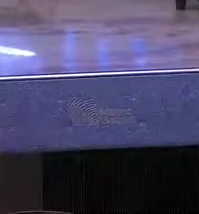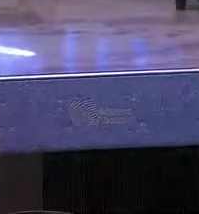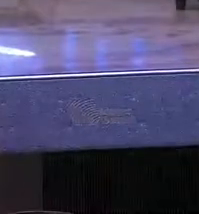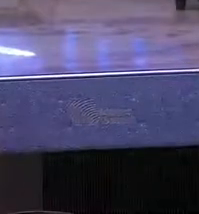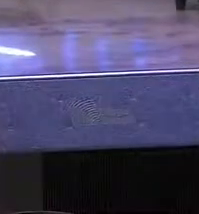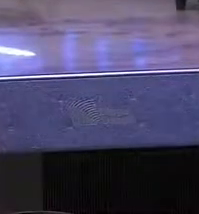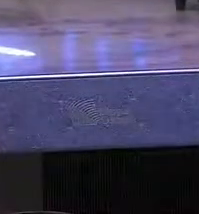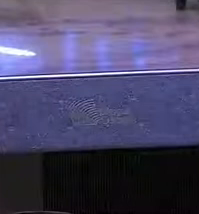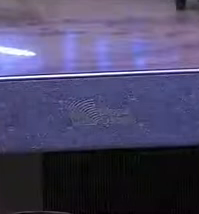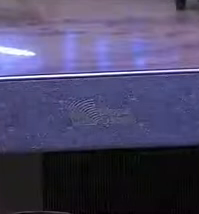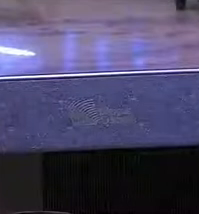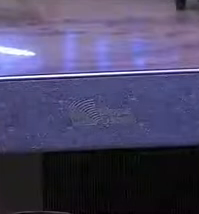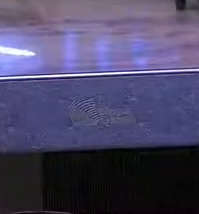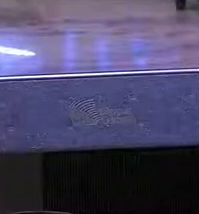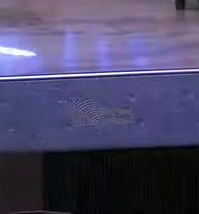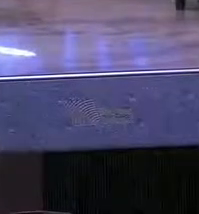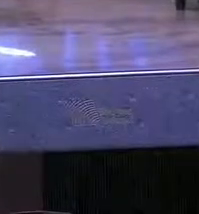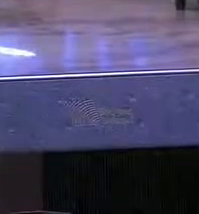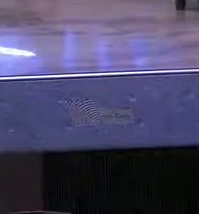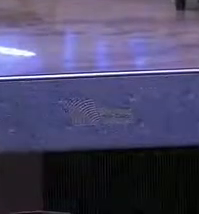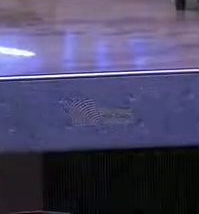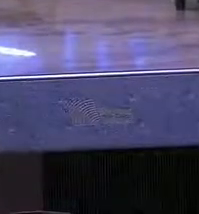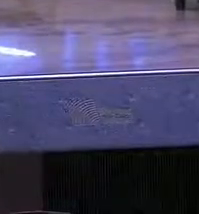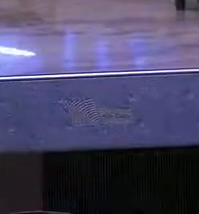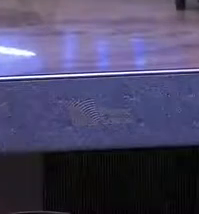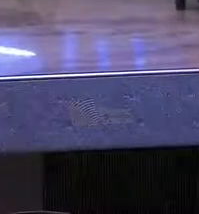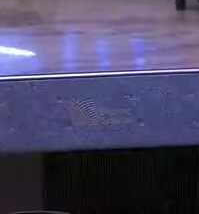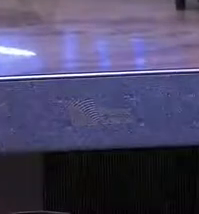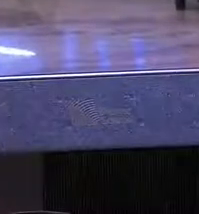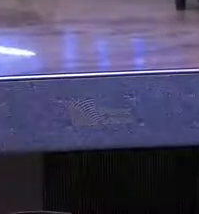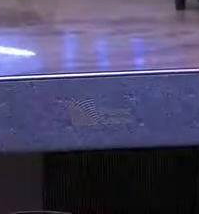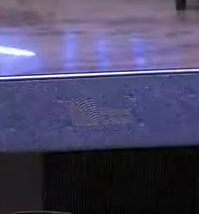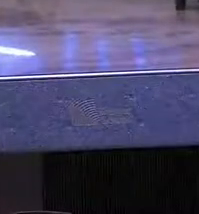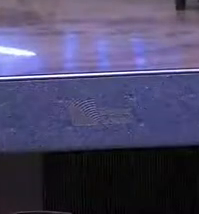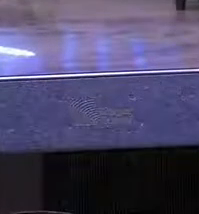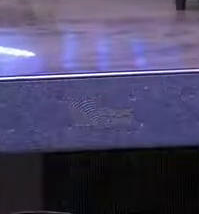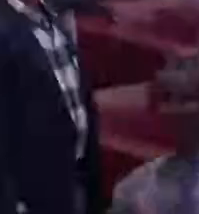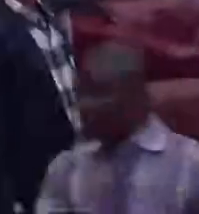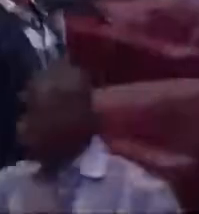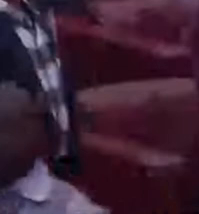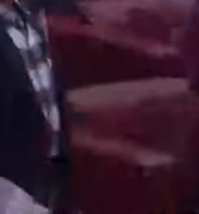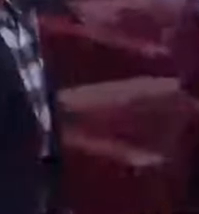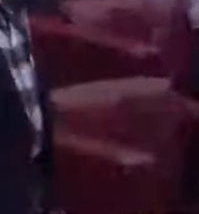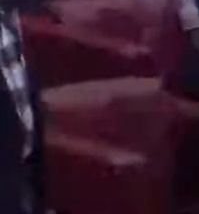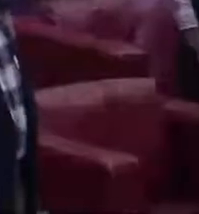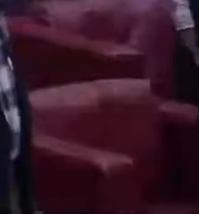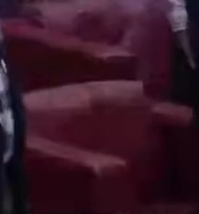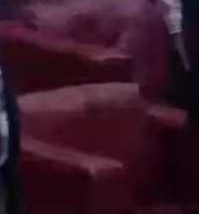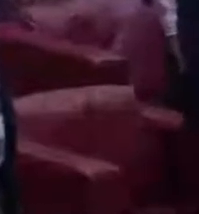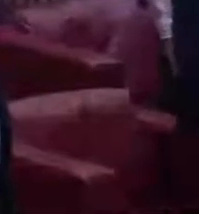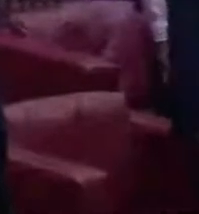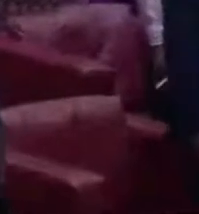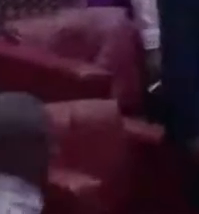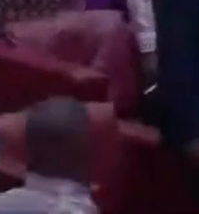parole. Nous prions que la lumière et la puissance de la parole agissent dans chaque vie au nom